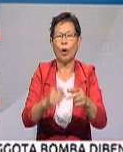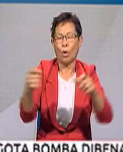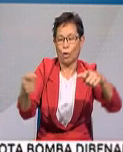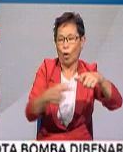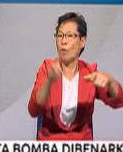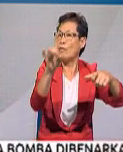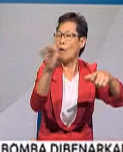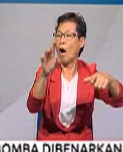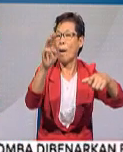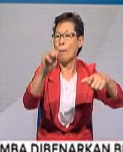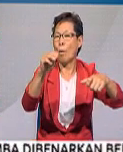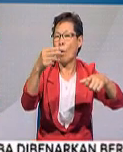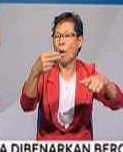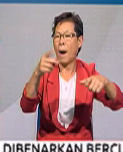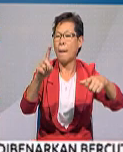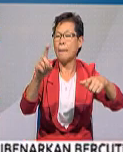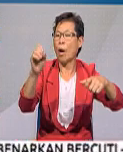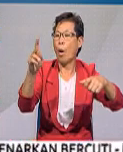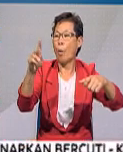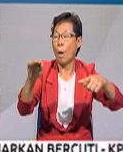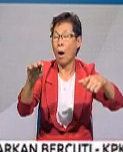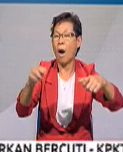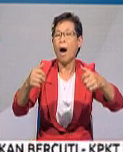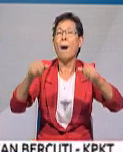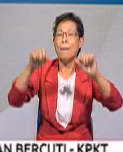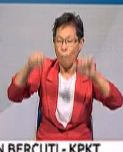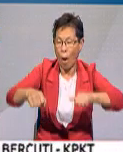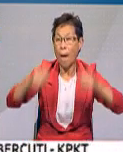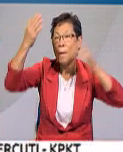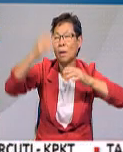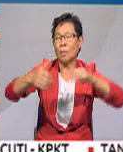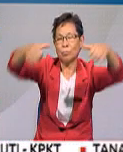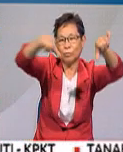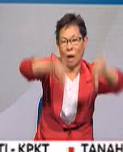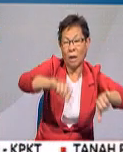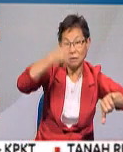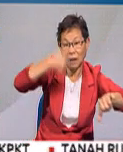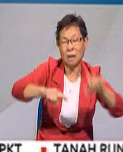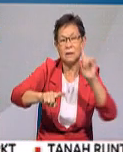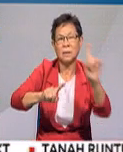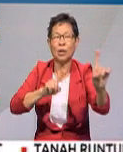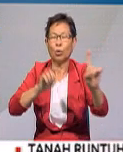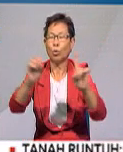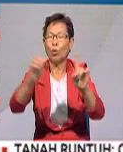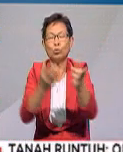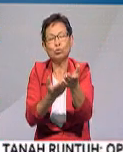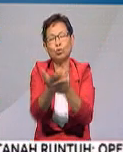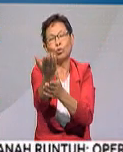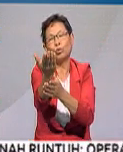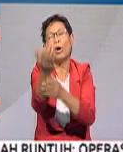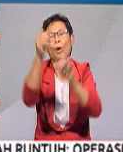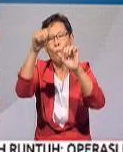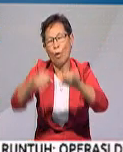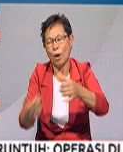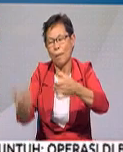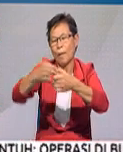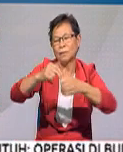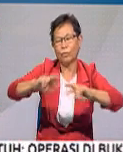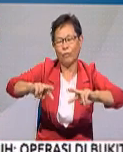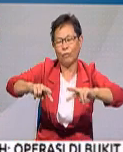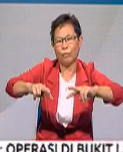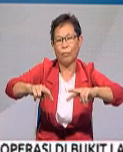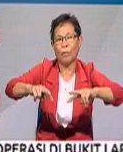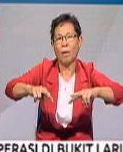tunggal Muhammad Omar Hakim membolehkan Malaysia menewaskan Thailand 1-0 sekaligus layak kepusingan akhir